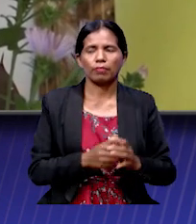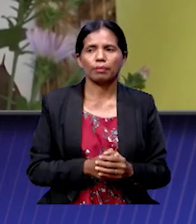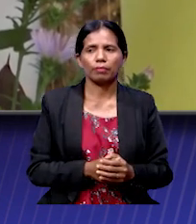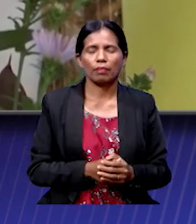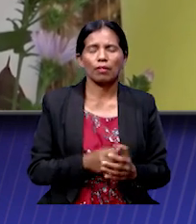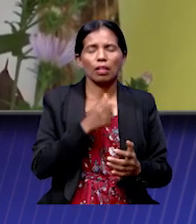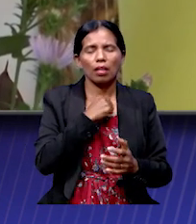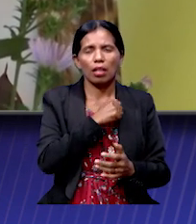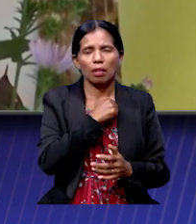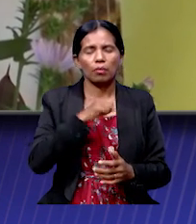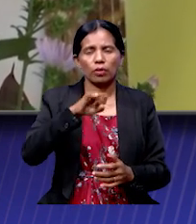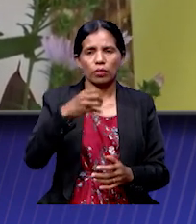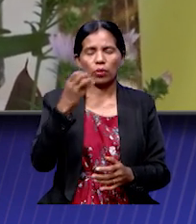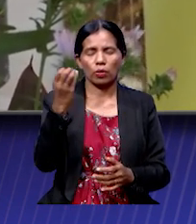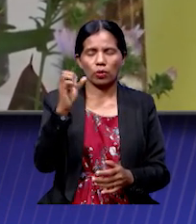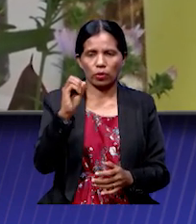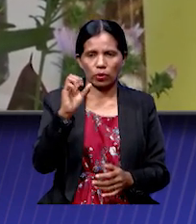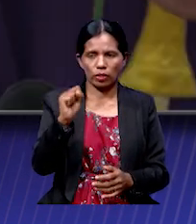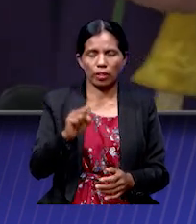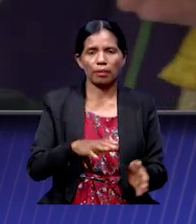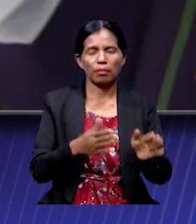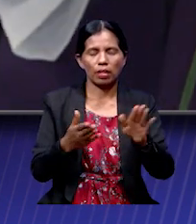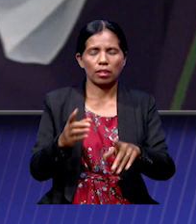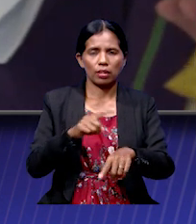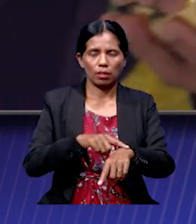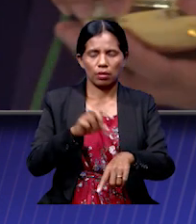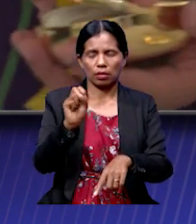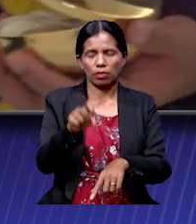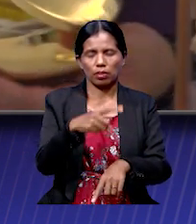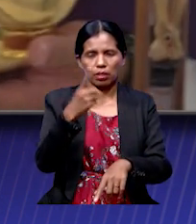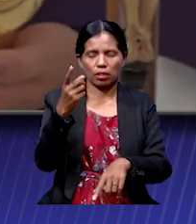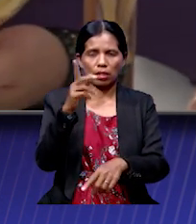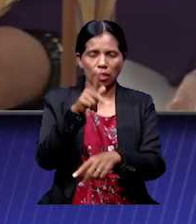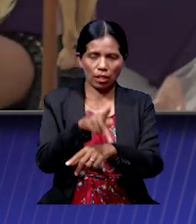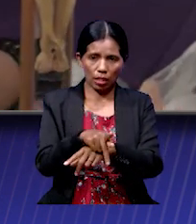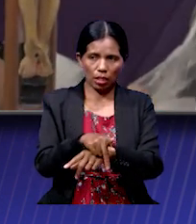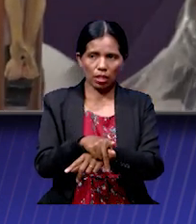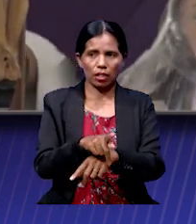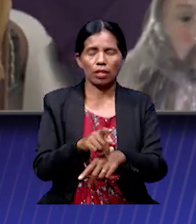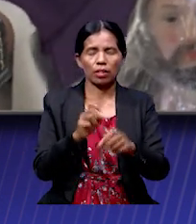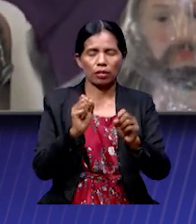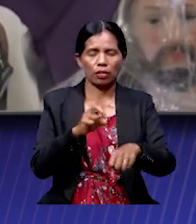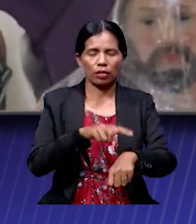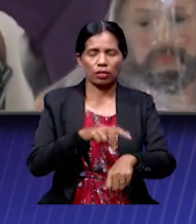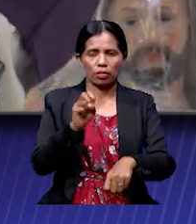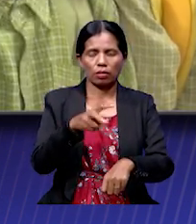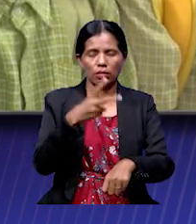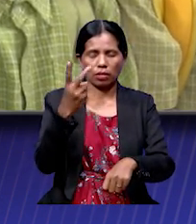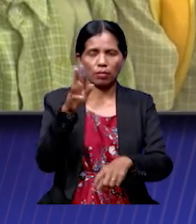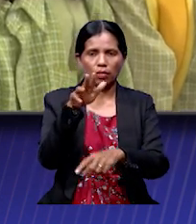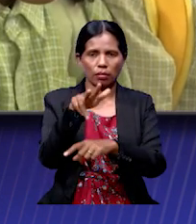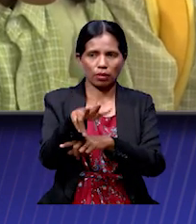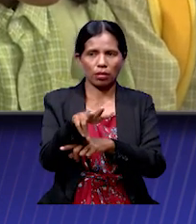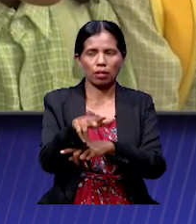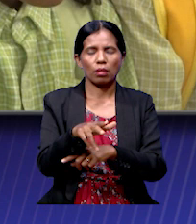Padre José Martins, mate ia tuku sanu resin ida kalan horas Timor-Leste, no tuku sanu resin rua meudia